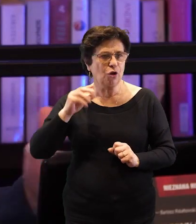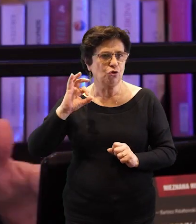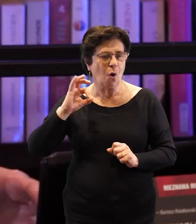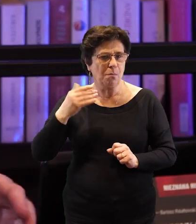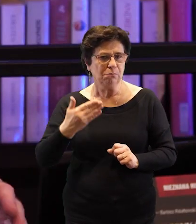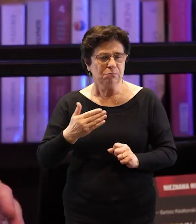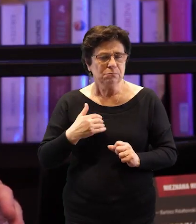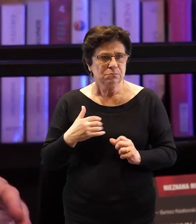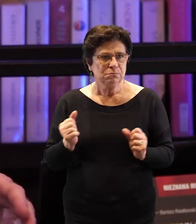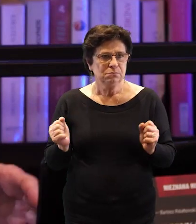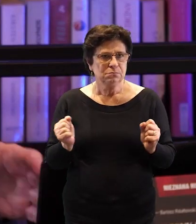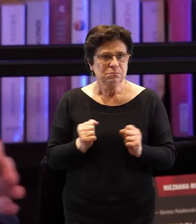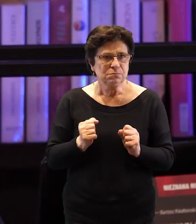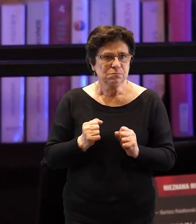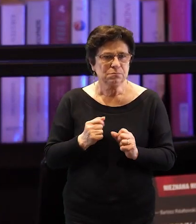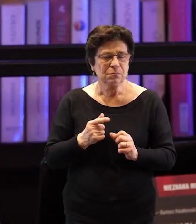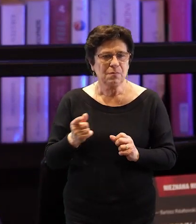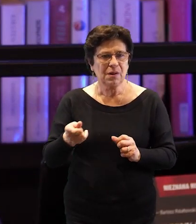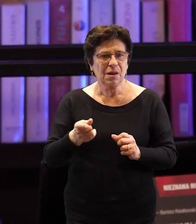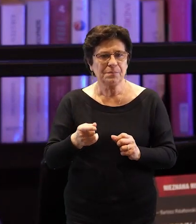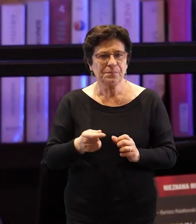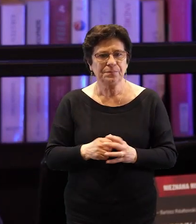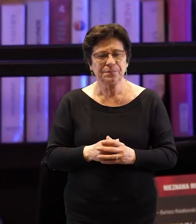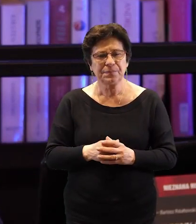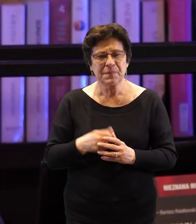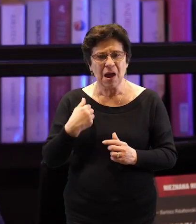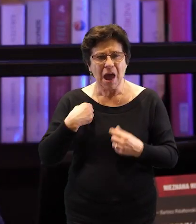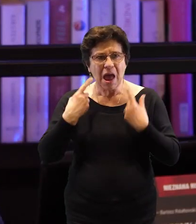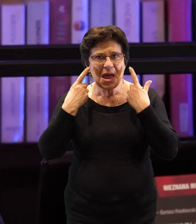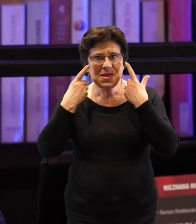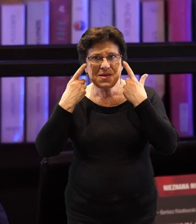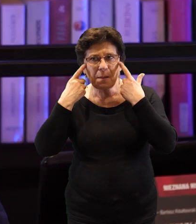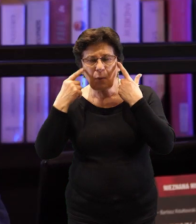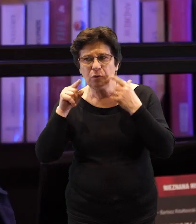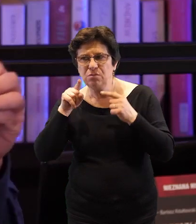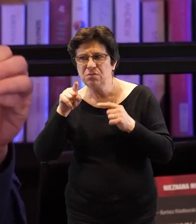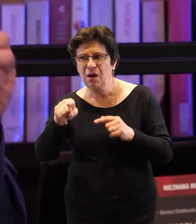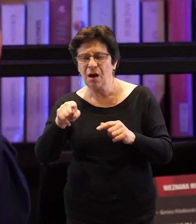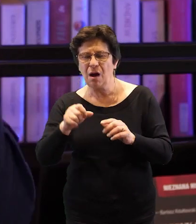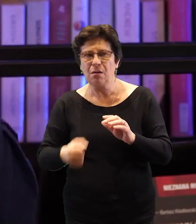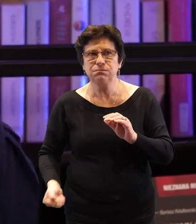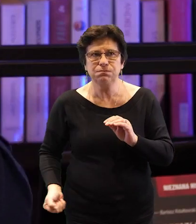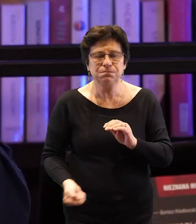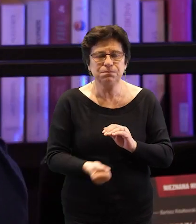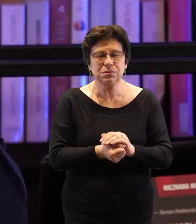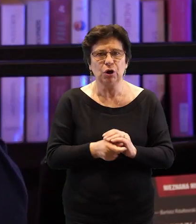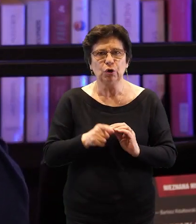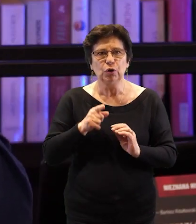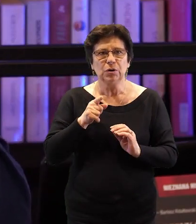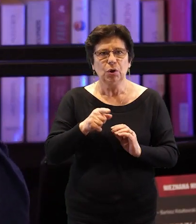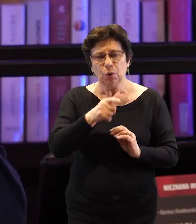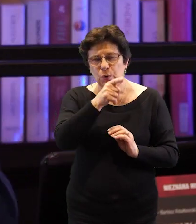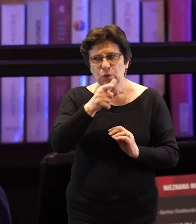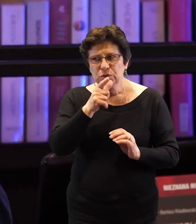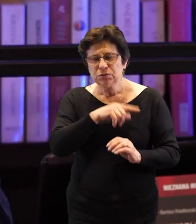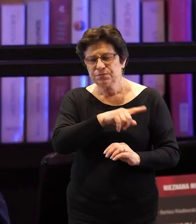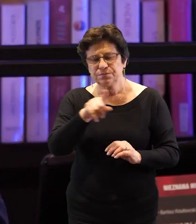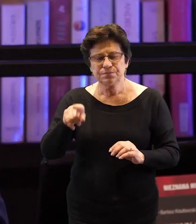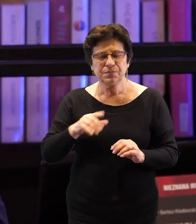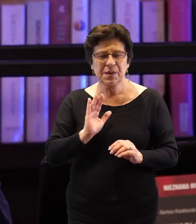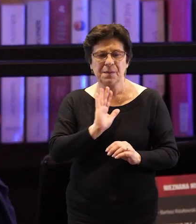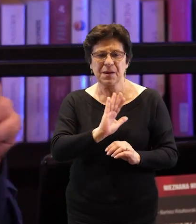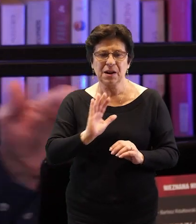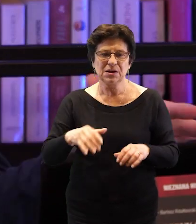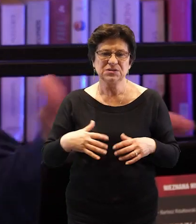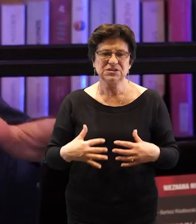którzy zbombardowali Japonię, przenosić w samolotach. Ludzie byli przerażeni, bo to zagrożenie, które mogło na nich